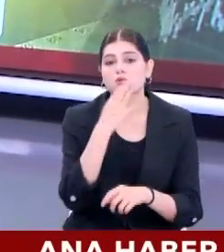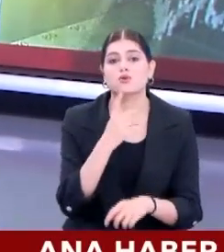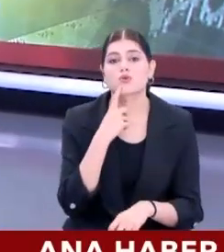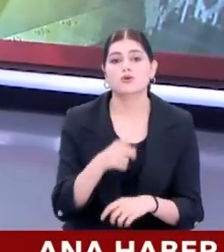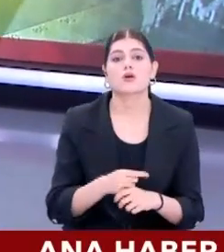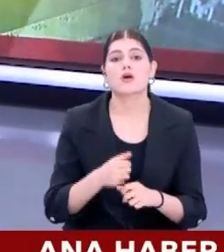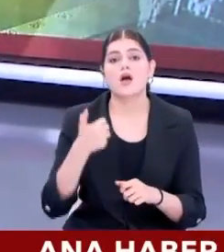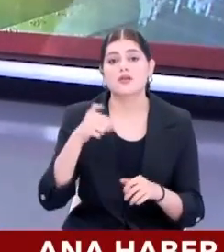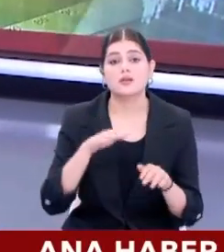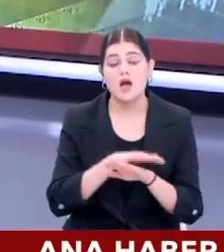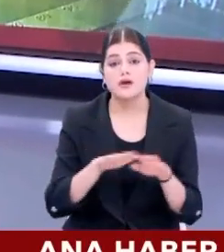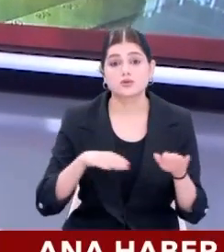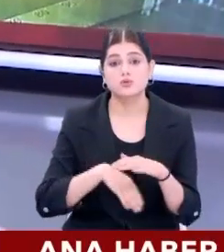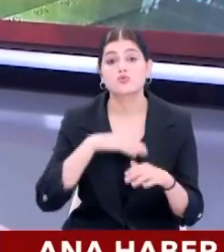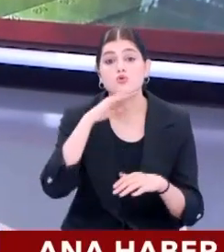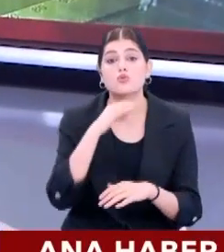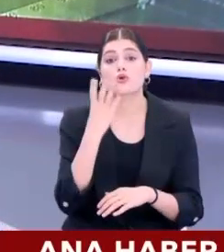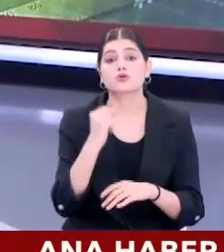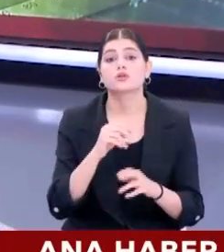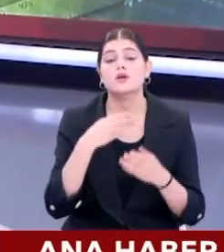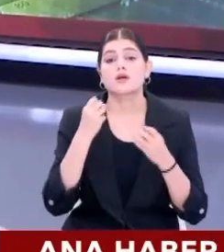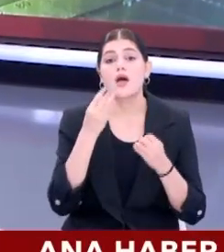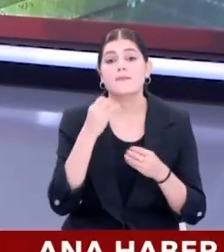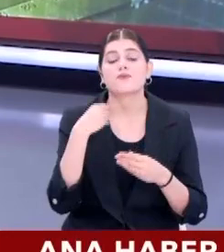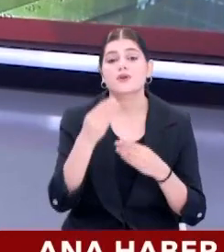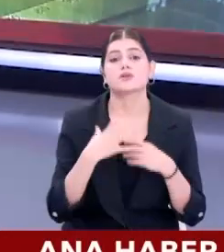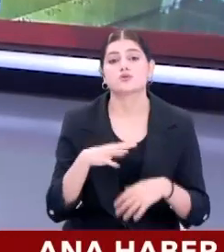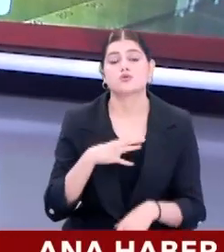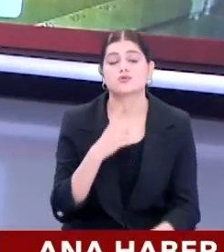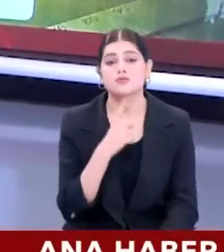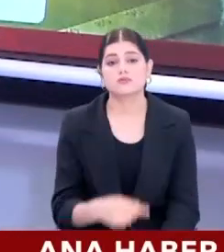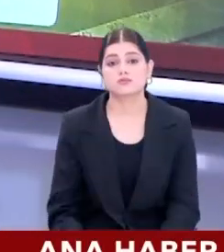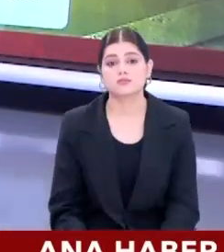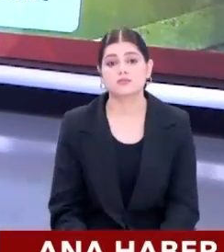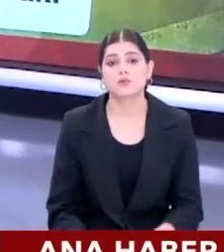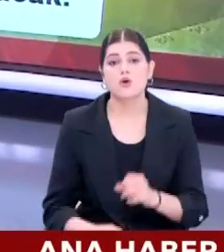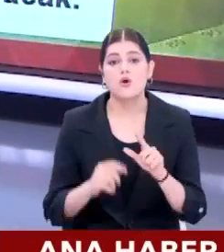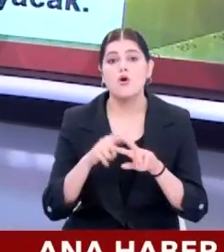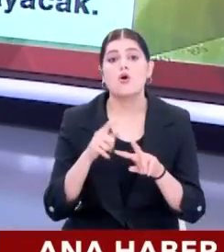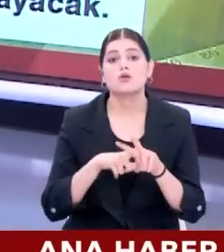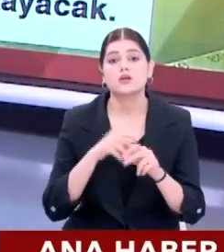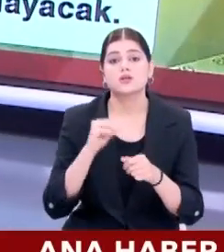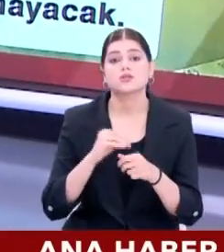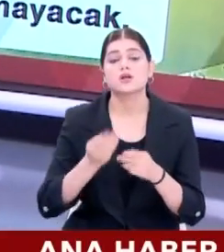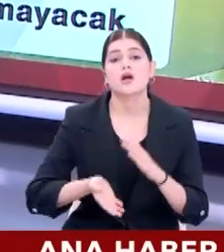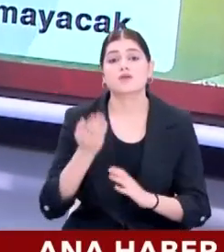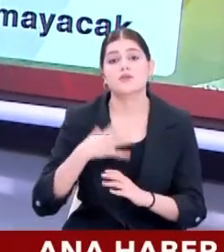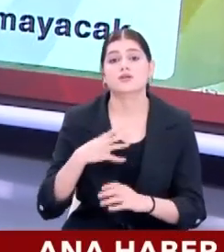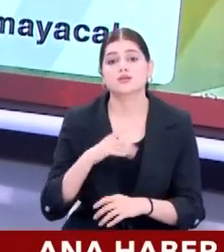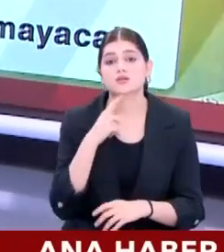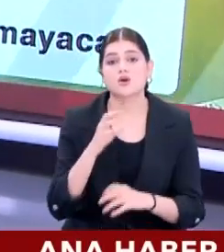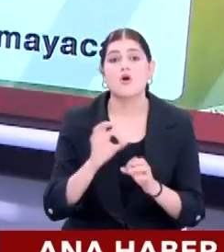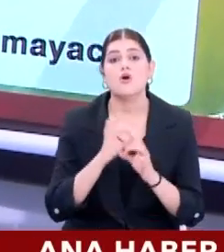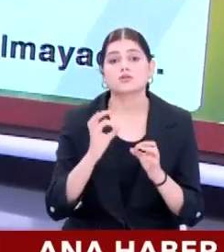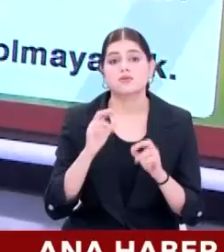altını doldurabileceğimiz şeyleri manşet olarak atma eğilimindeyizdir olayın çarpıcılığını artırmak adına Öncelikle